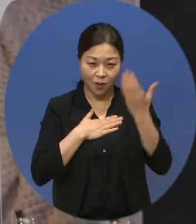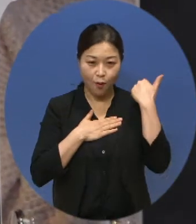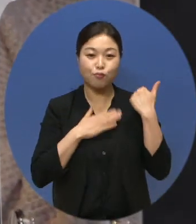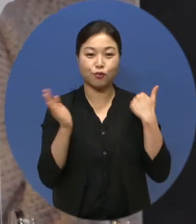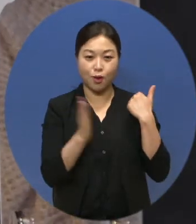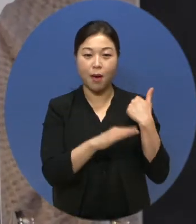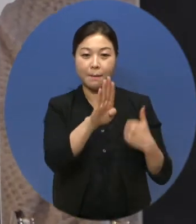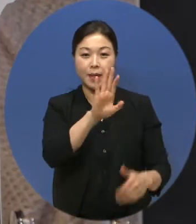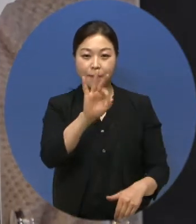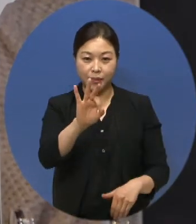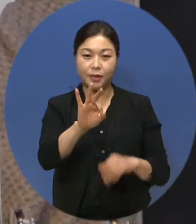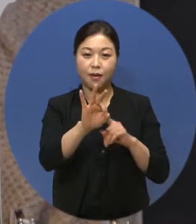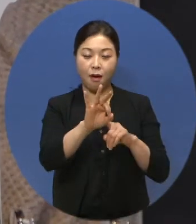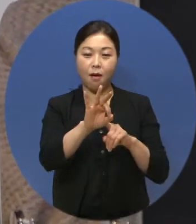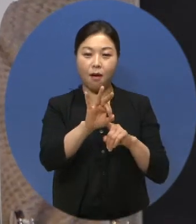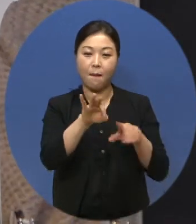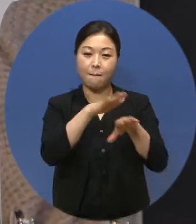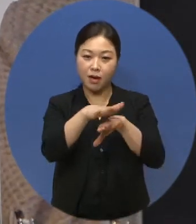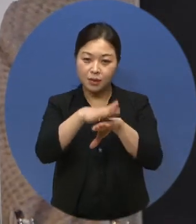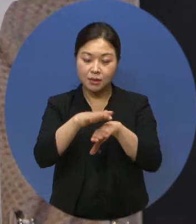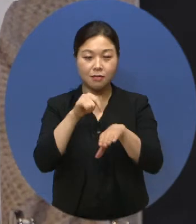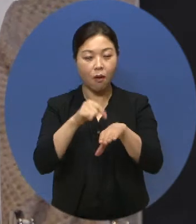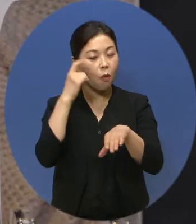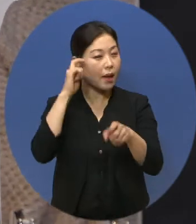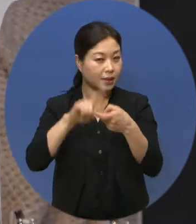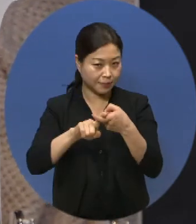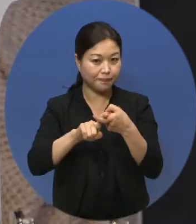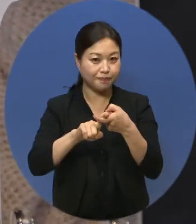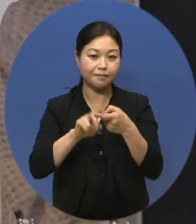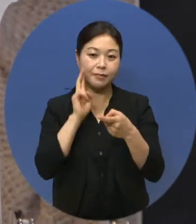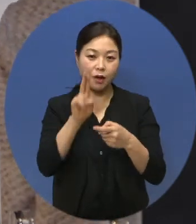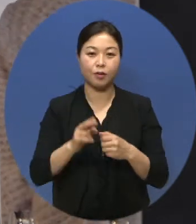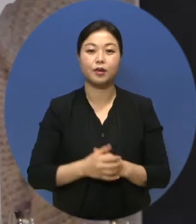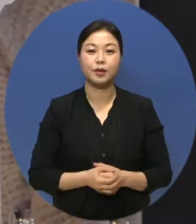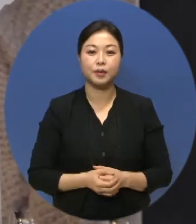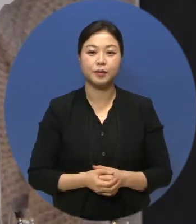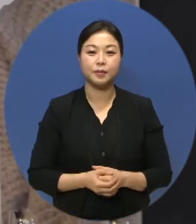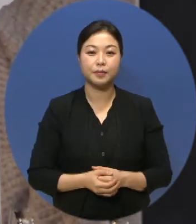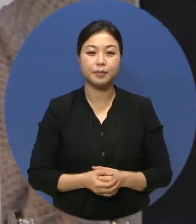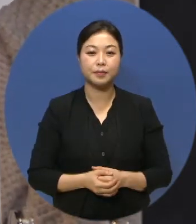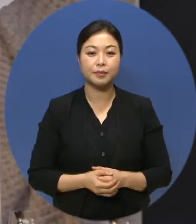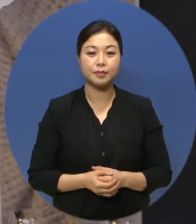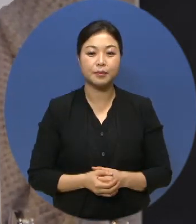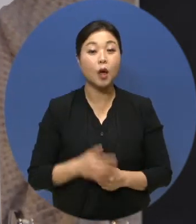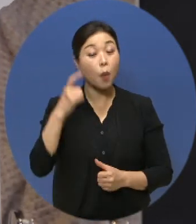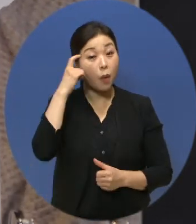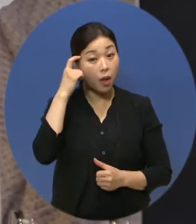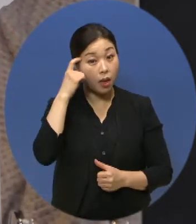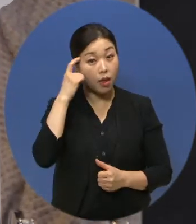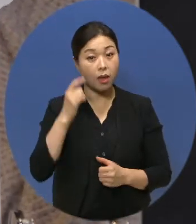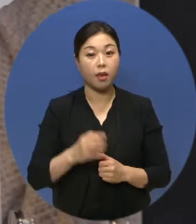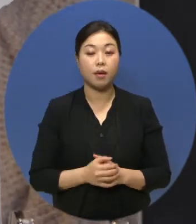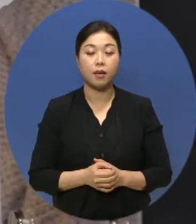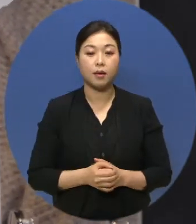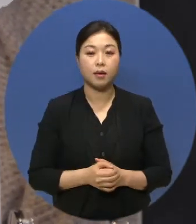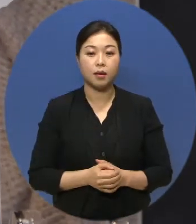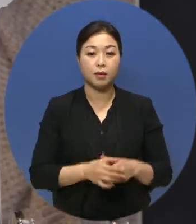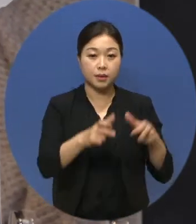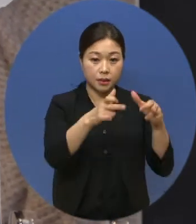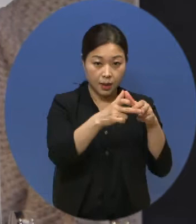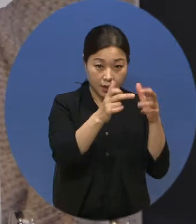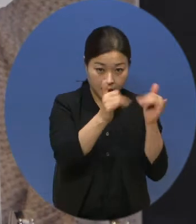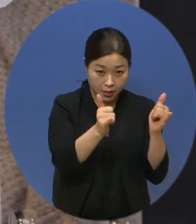베리어 프리 영화 버전에 대해서 좀 관심이 많았고요. 왜냐하면은 이게